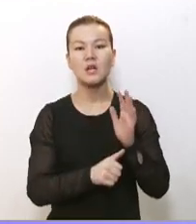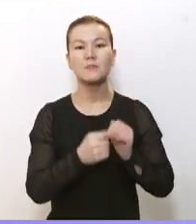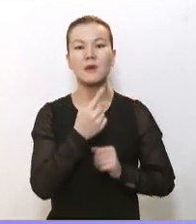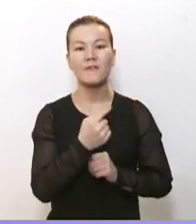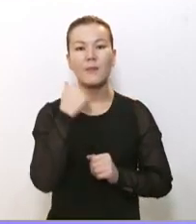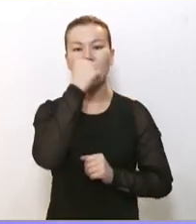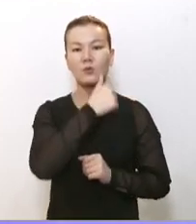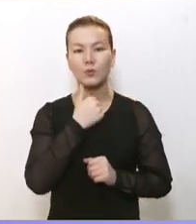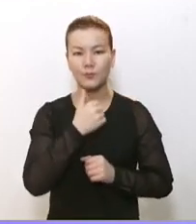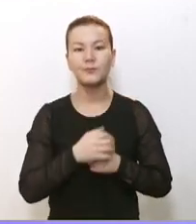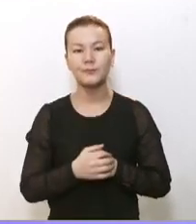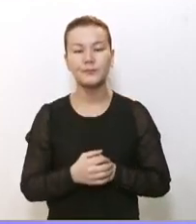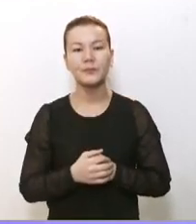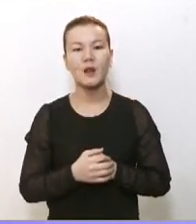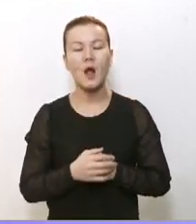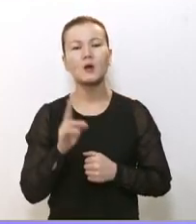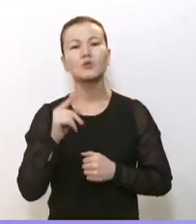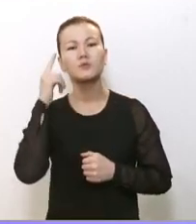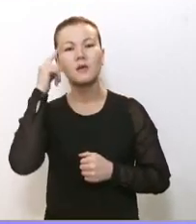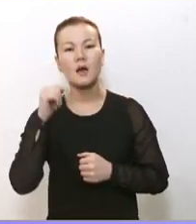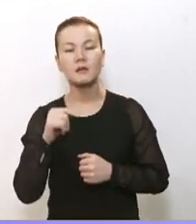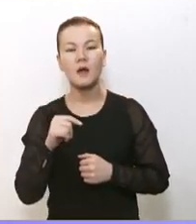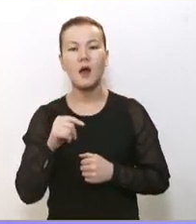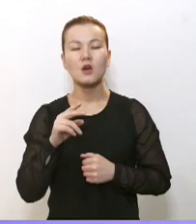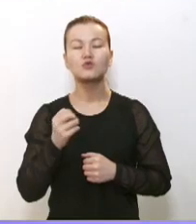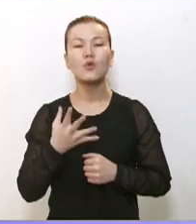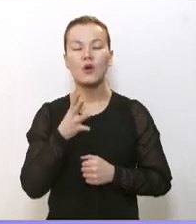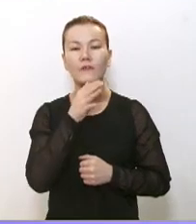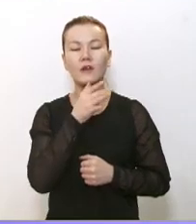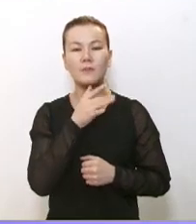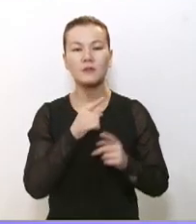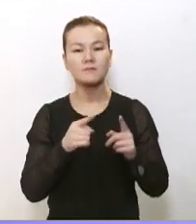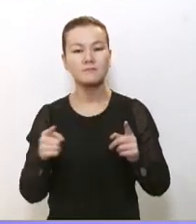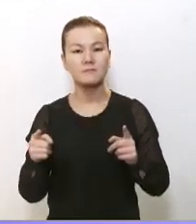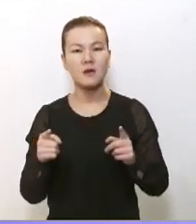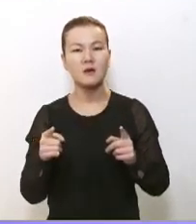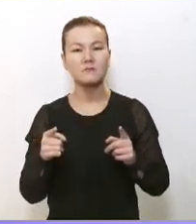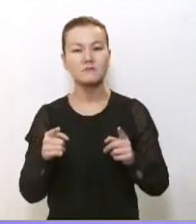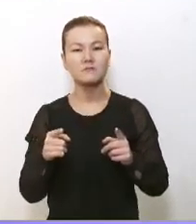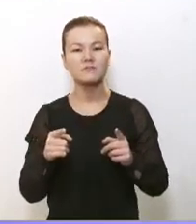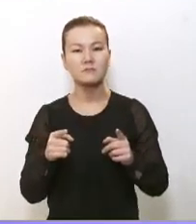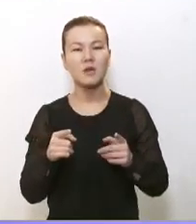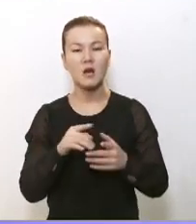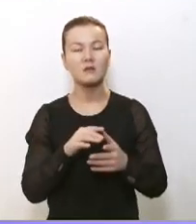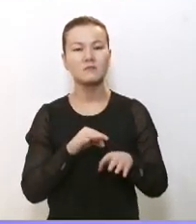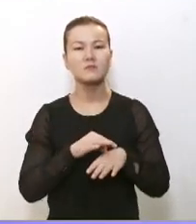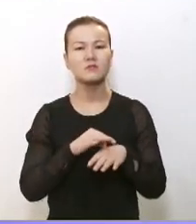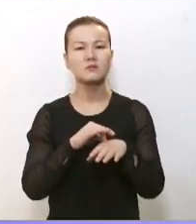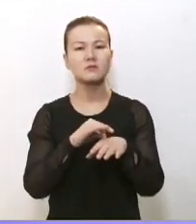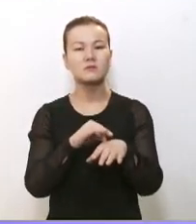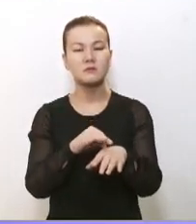1961 года. Кто знает, сколько времени длился полет Юрия Гагарина?